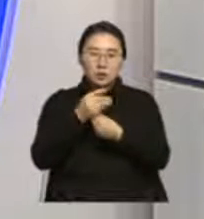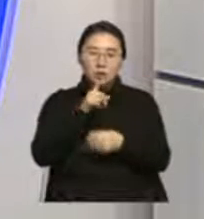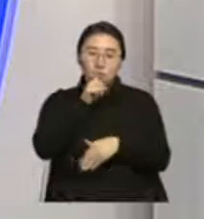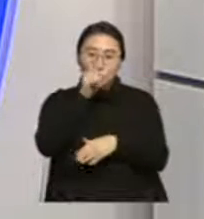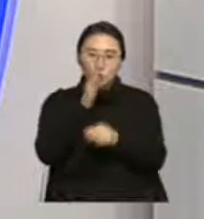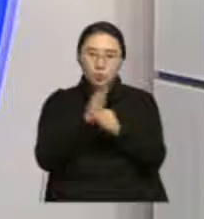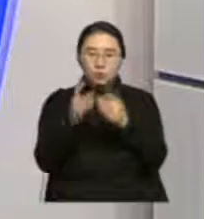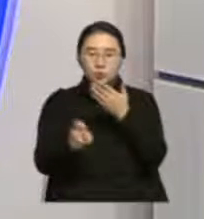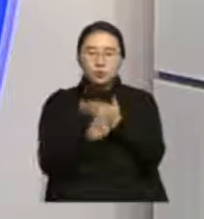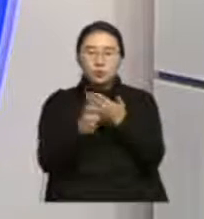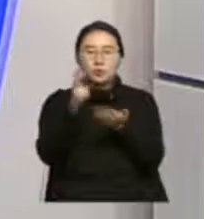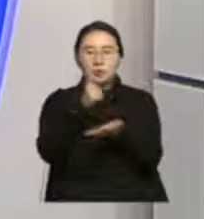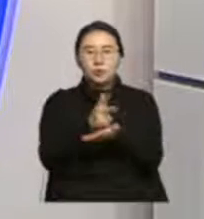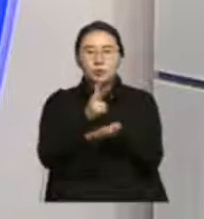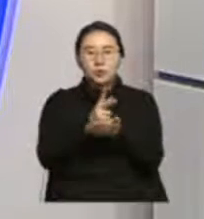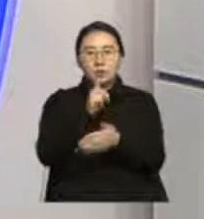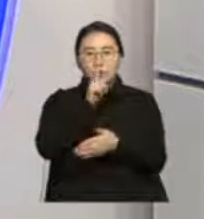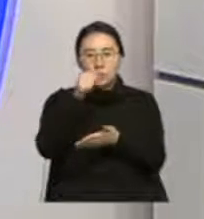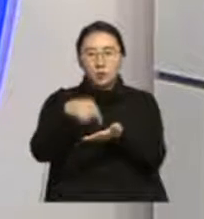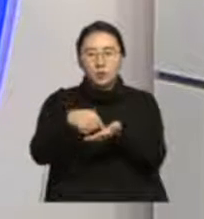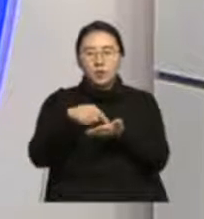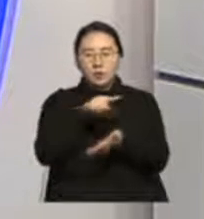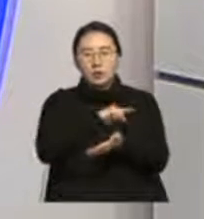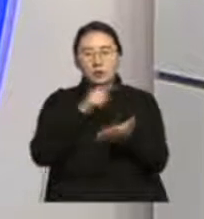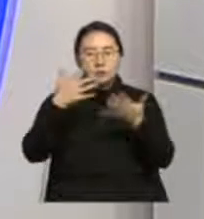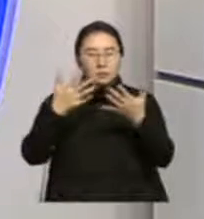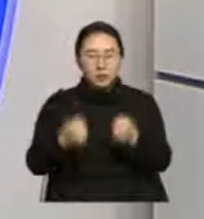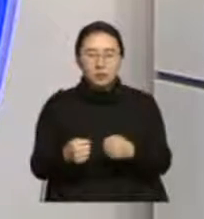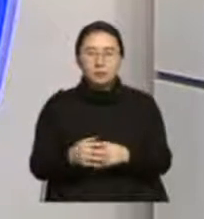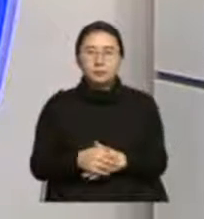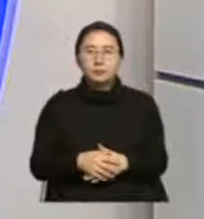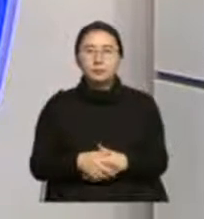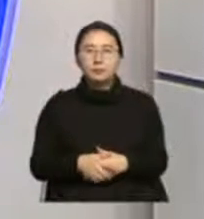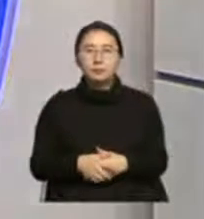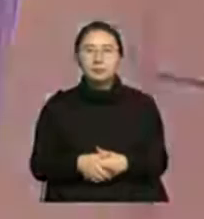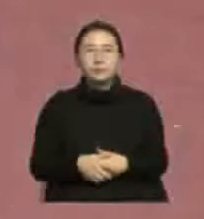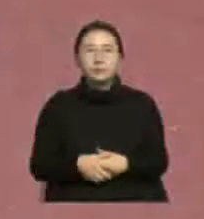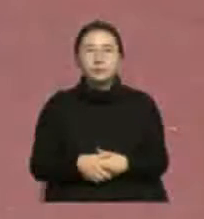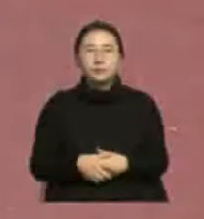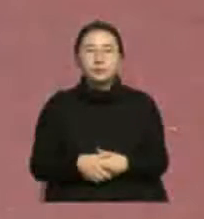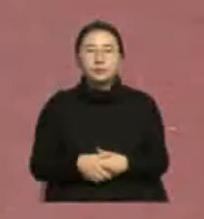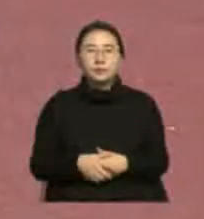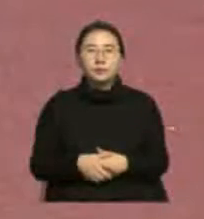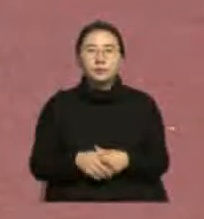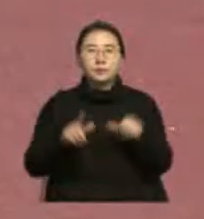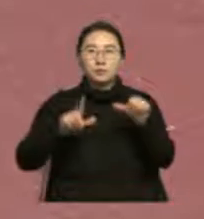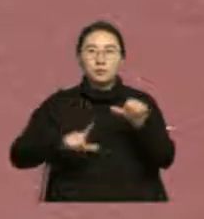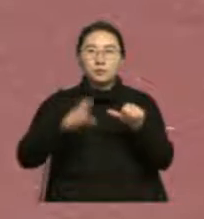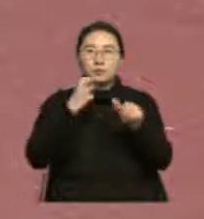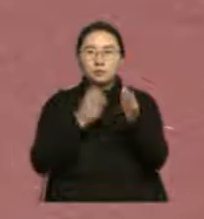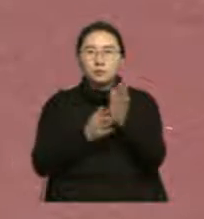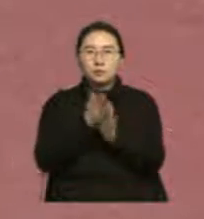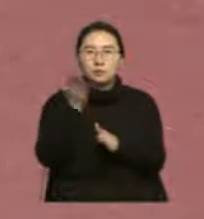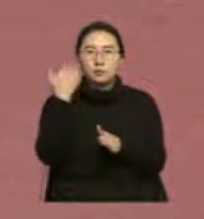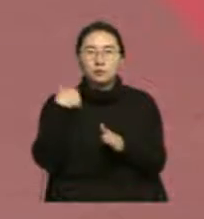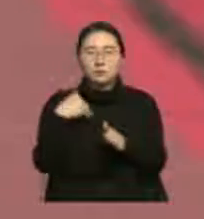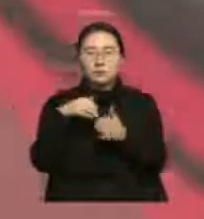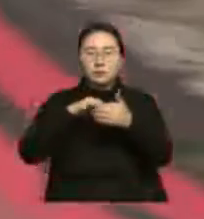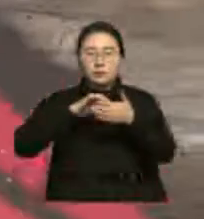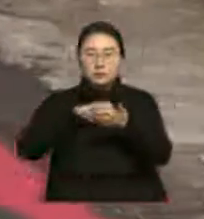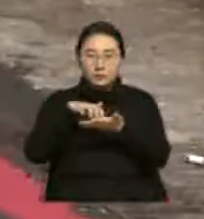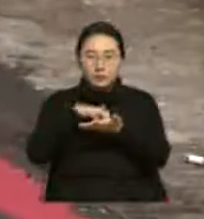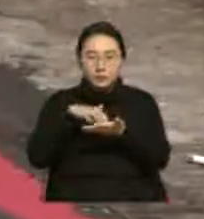중 불법 주정차 신고 민원이 가장 많았던 것으로 분석됐습니다. 5일 서울시는 지난해